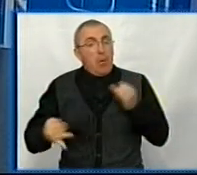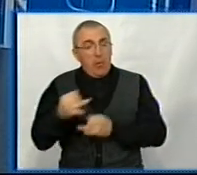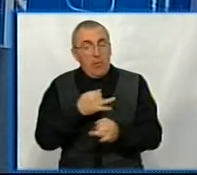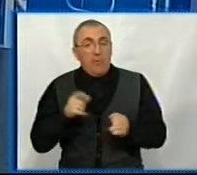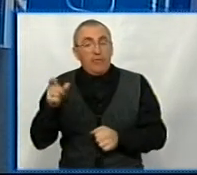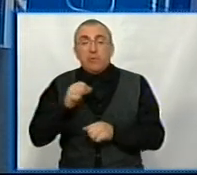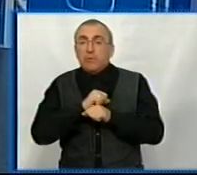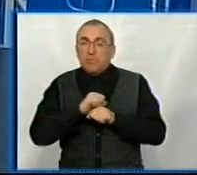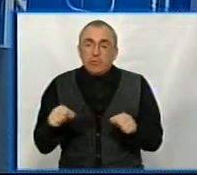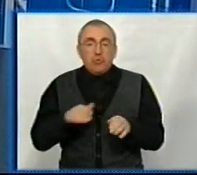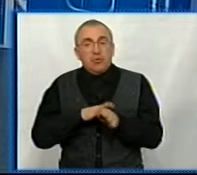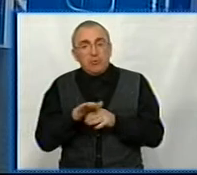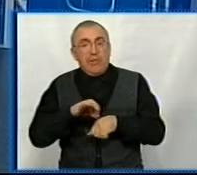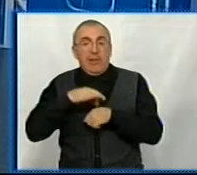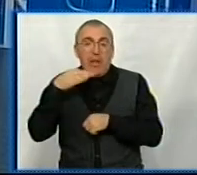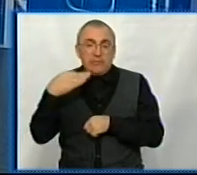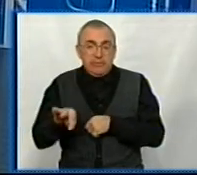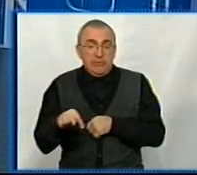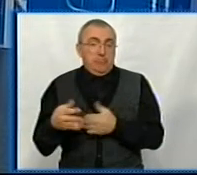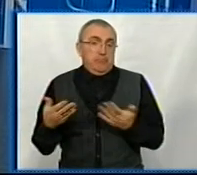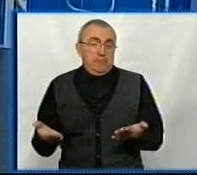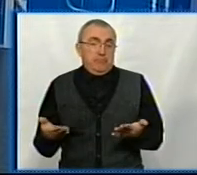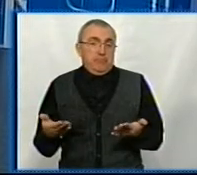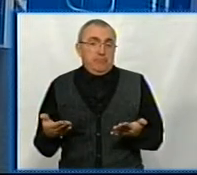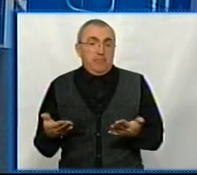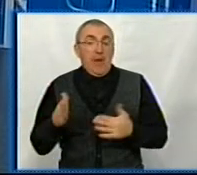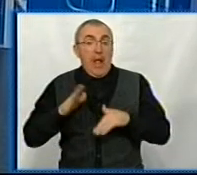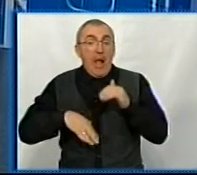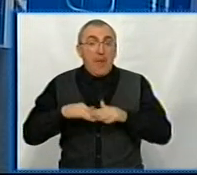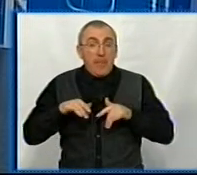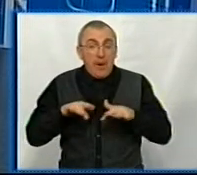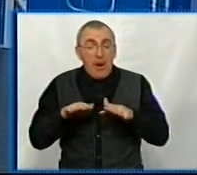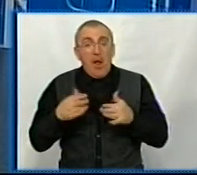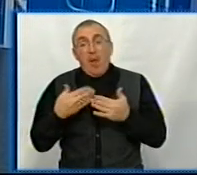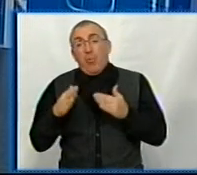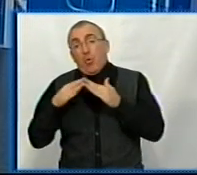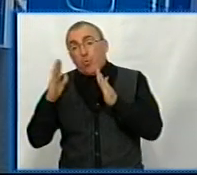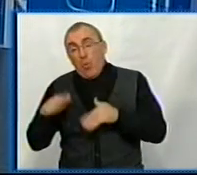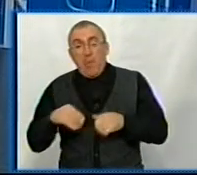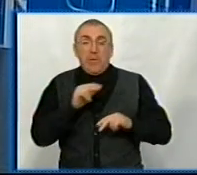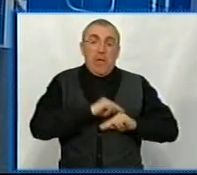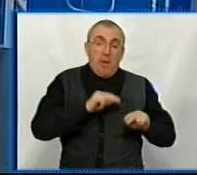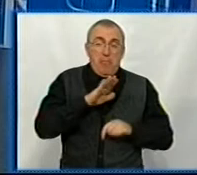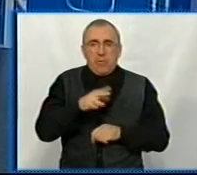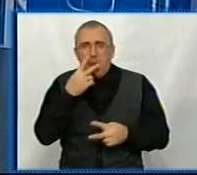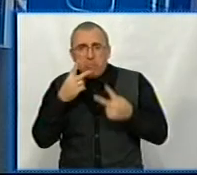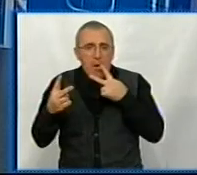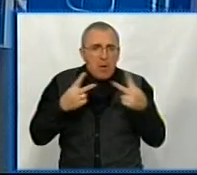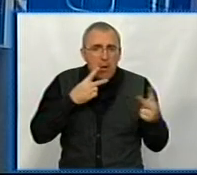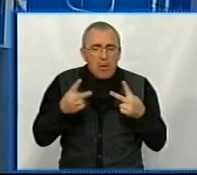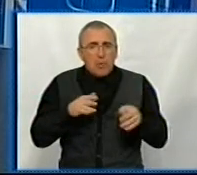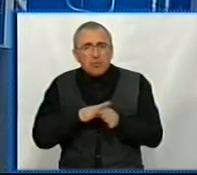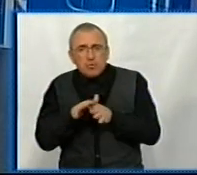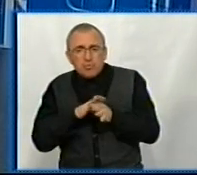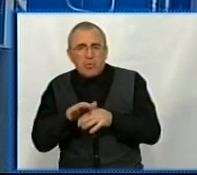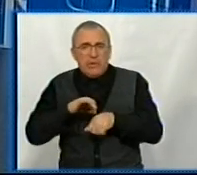каже, що не можна застосовувати насильство. Да? А в практиці, там, або вдома, або на роботі, і діти це бачать, вони